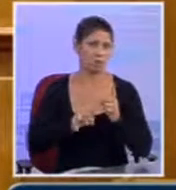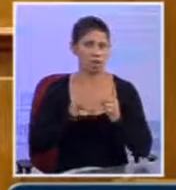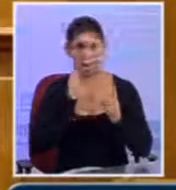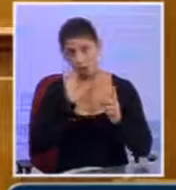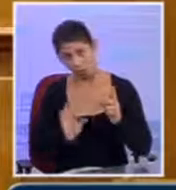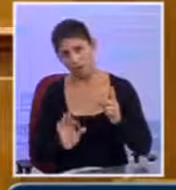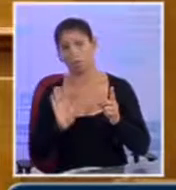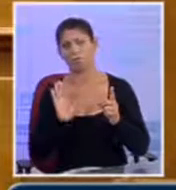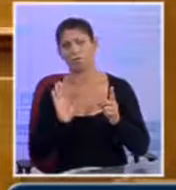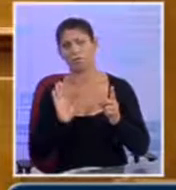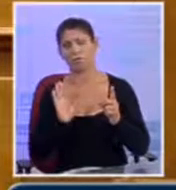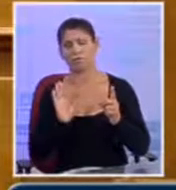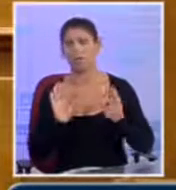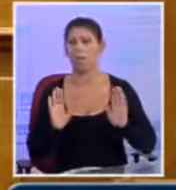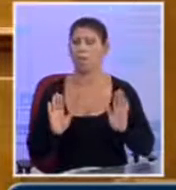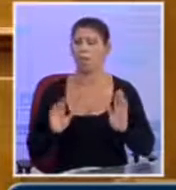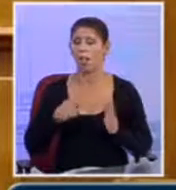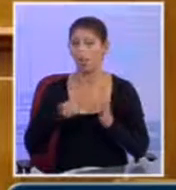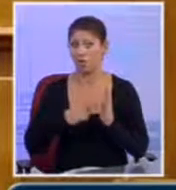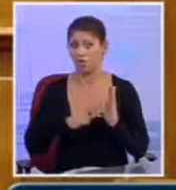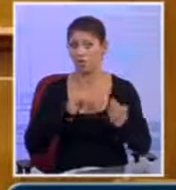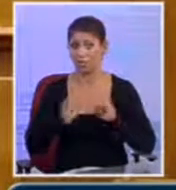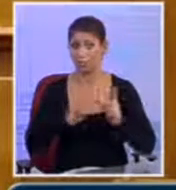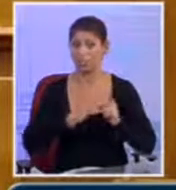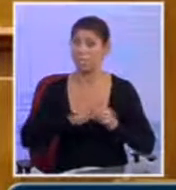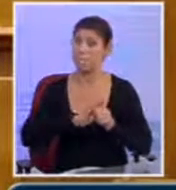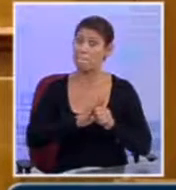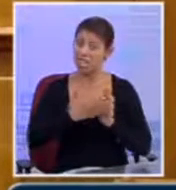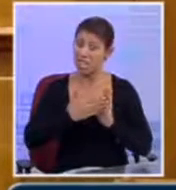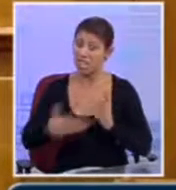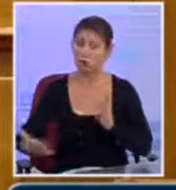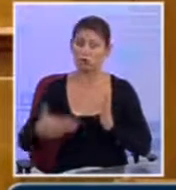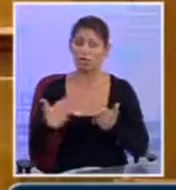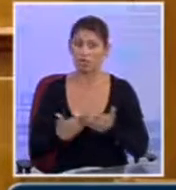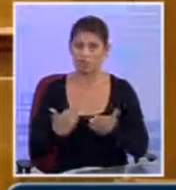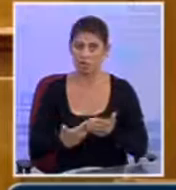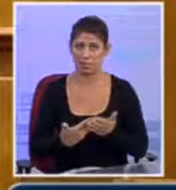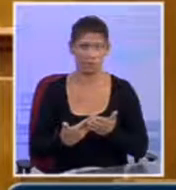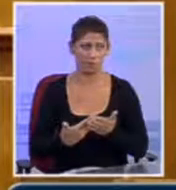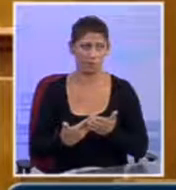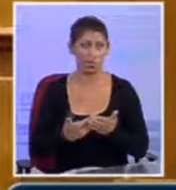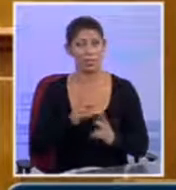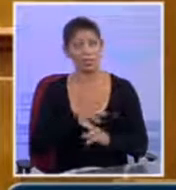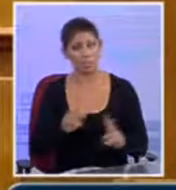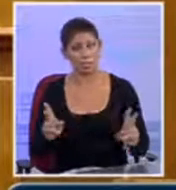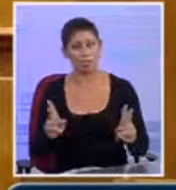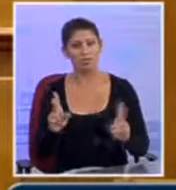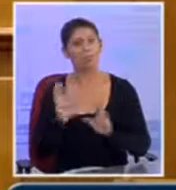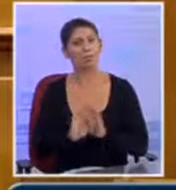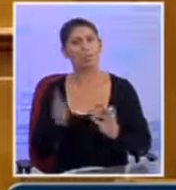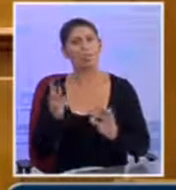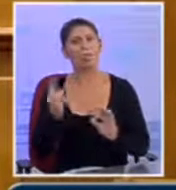Αληθές. Αλλά αν διαβάσετε τη συμφωνία πλήρως και τα στοιχεία είναι σαφή,